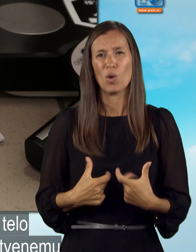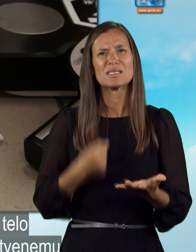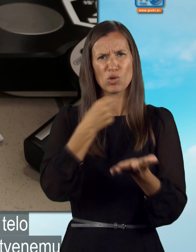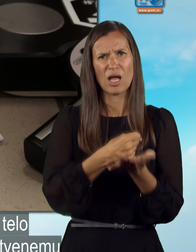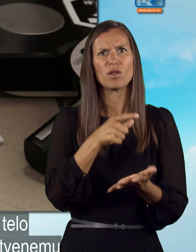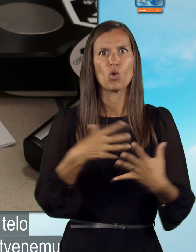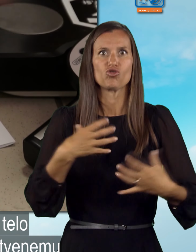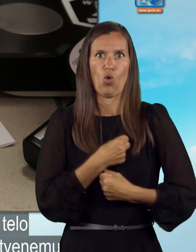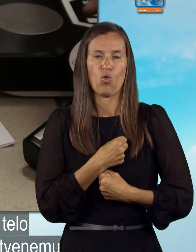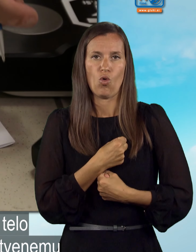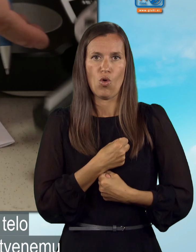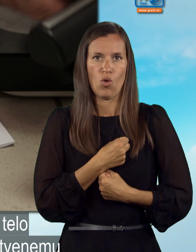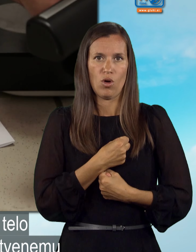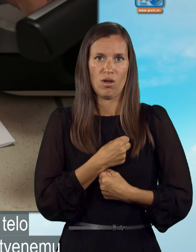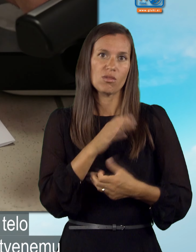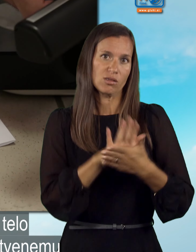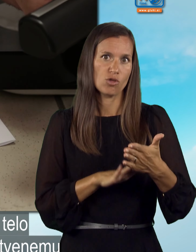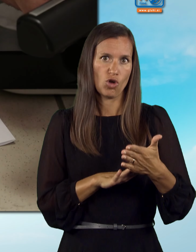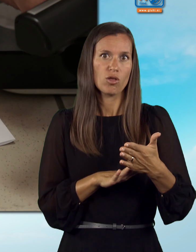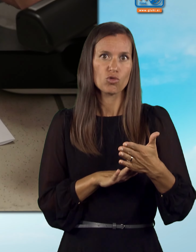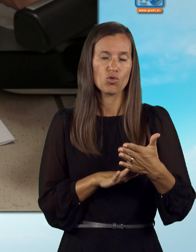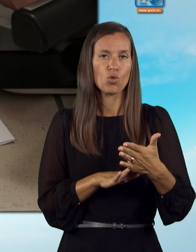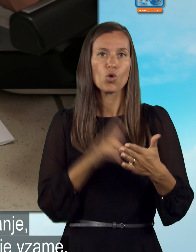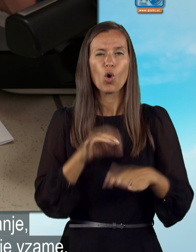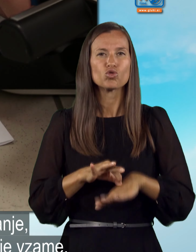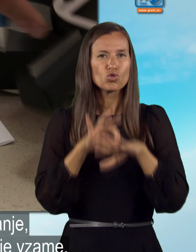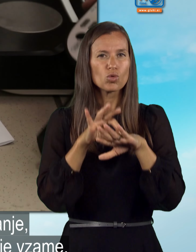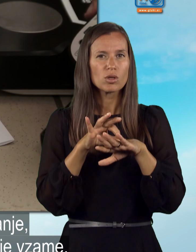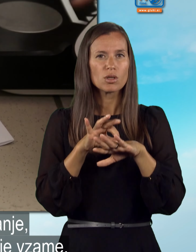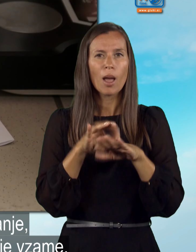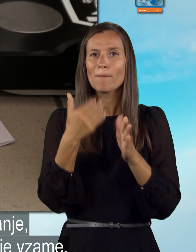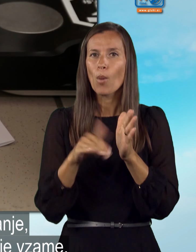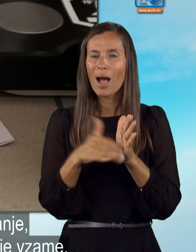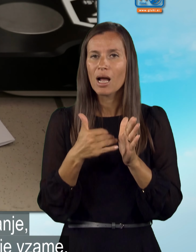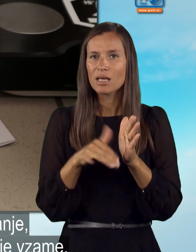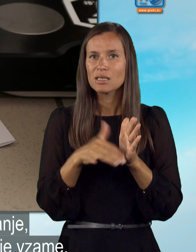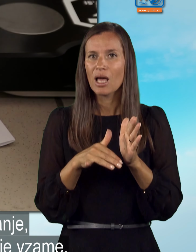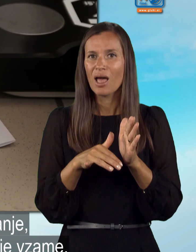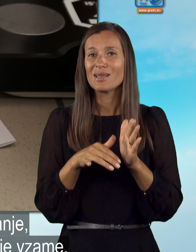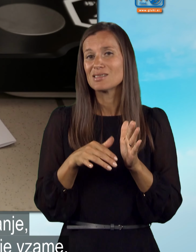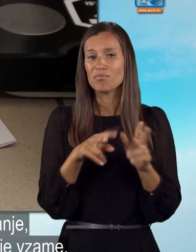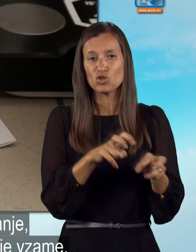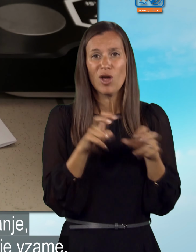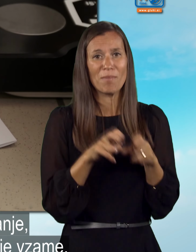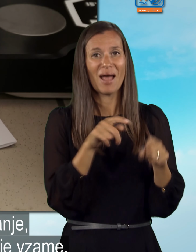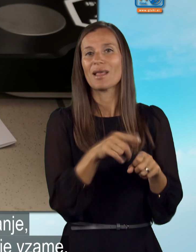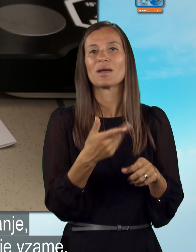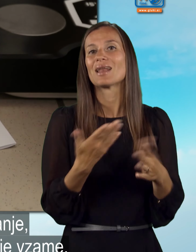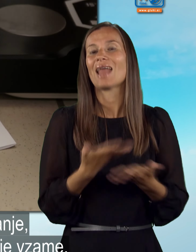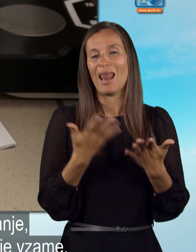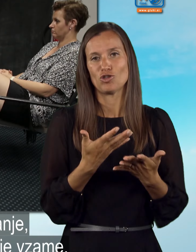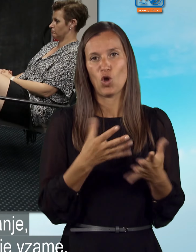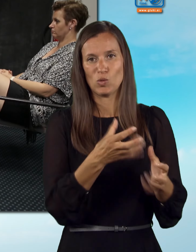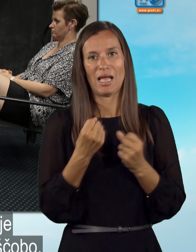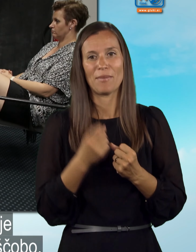telo izpostavljeno temu šoku, prvenstvenemu, in ko zazna neko pomanjkanje, se vzame tam, kjer si pač